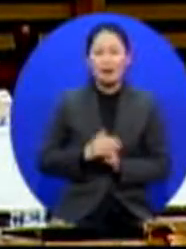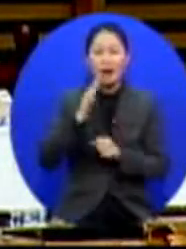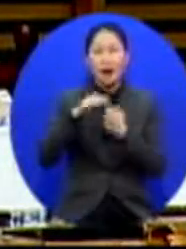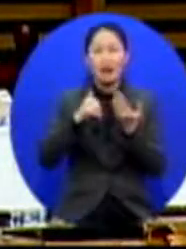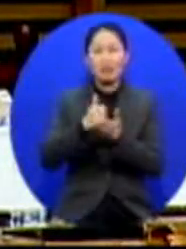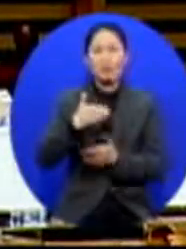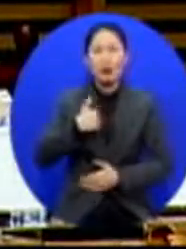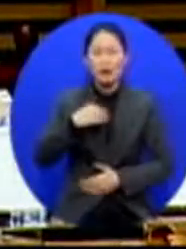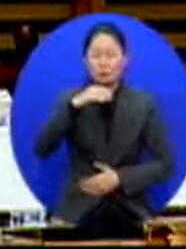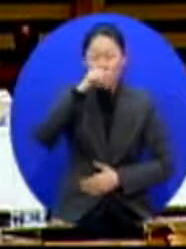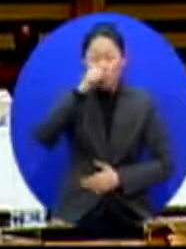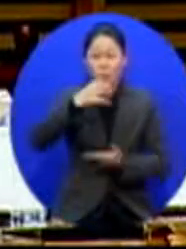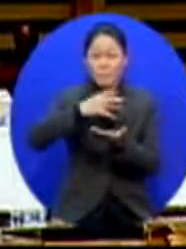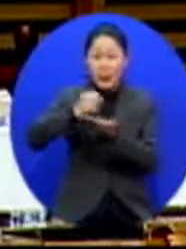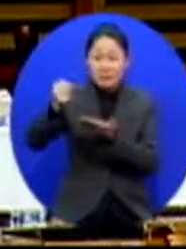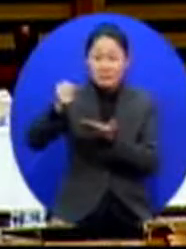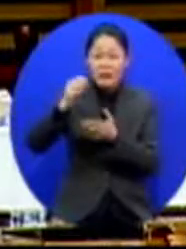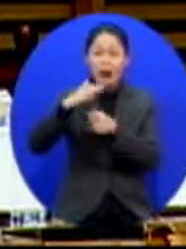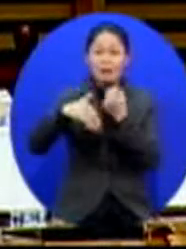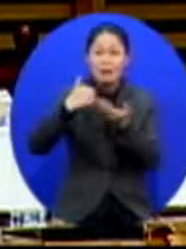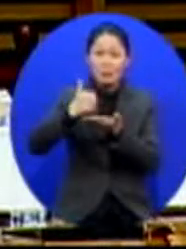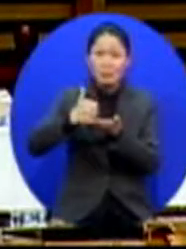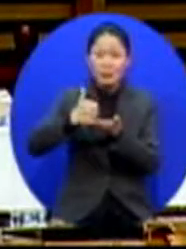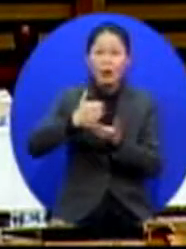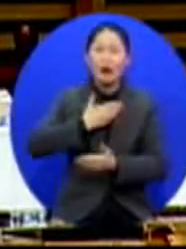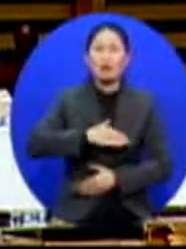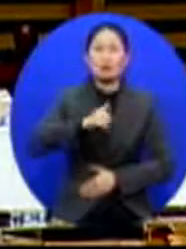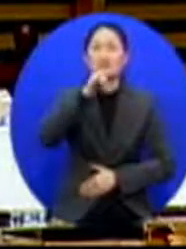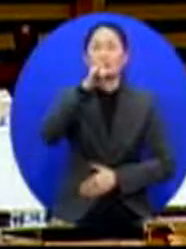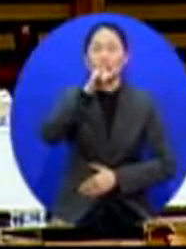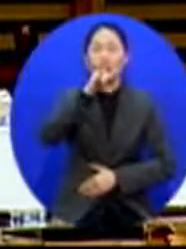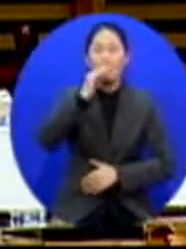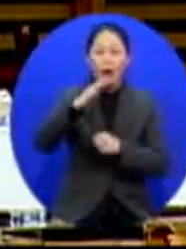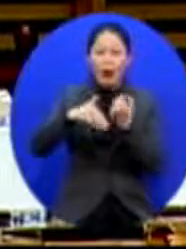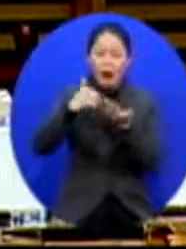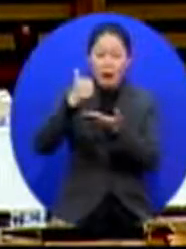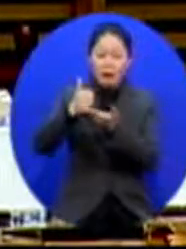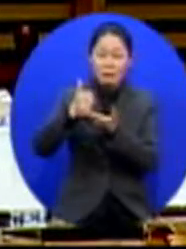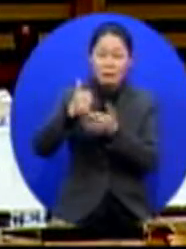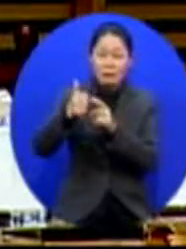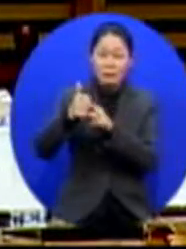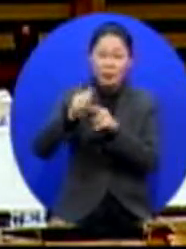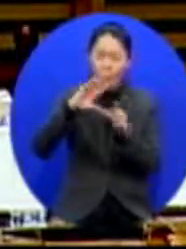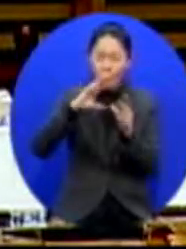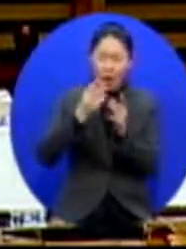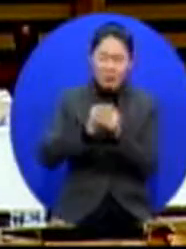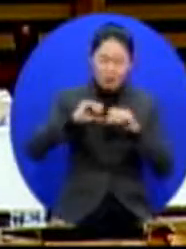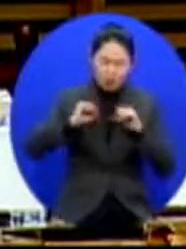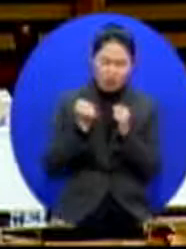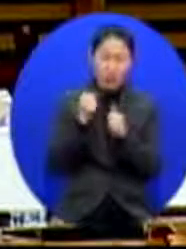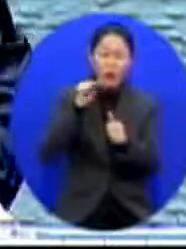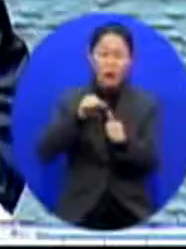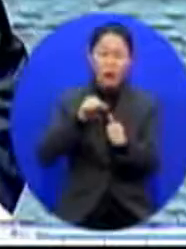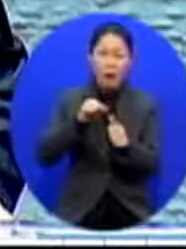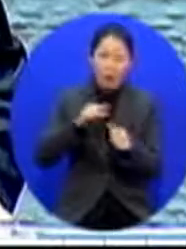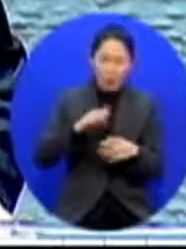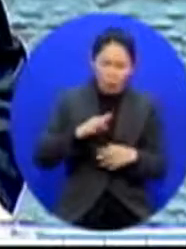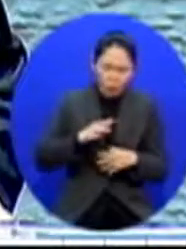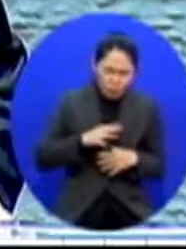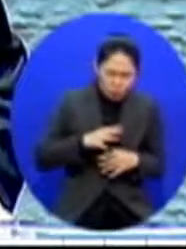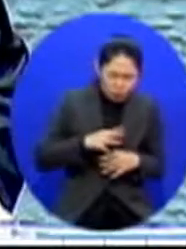하나님은 다 좋은거 뺏어가는 하나님인 줄 알고 있어요 하나님에게 완전에 순종 하라 겁이 나요